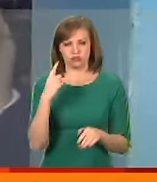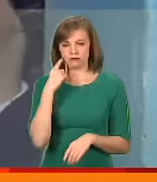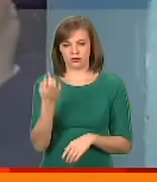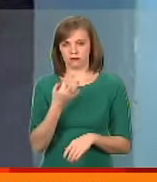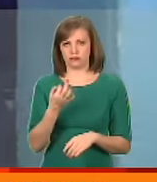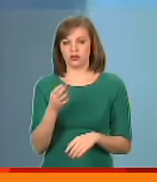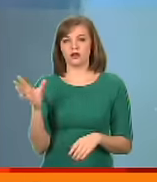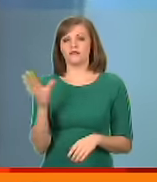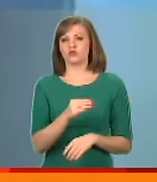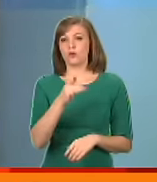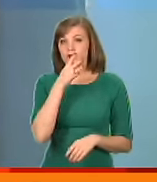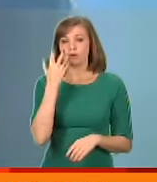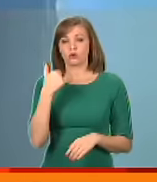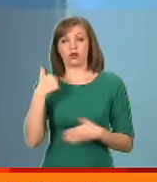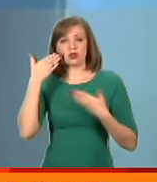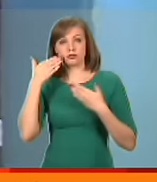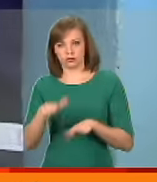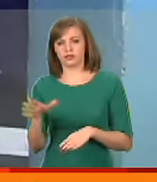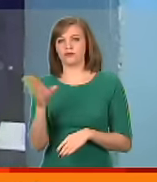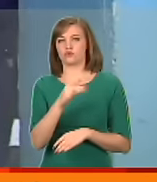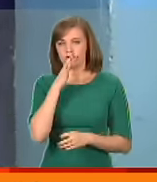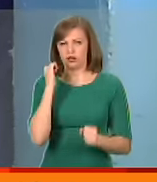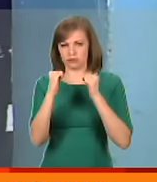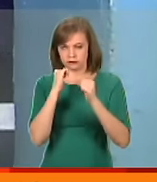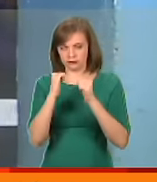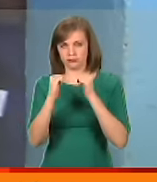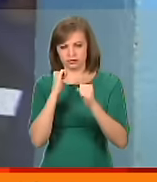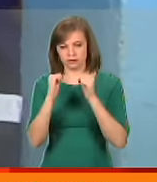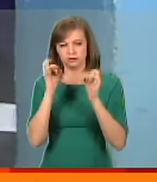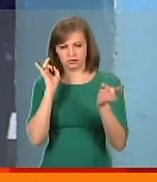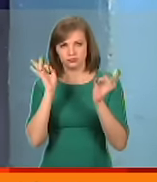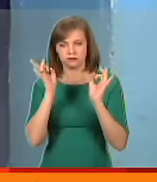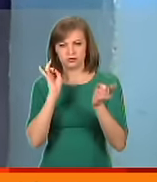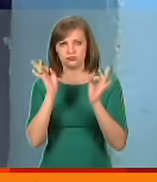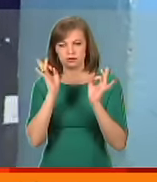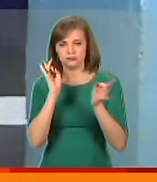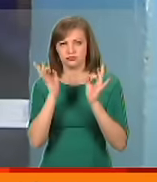дня. Вона все время, коли я ложусь спати, вона все время